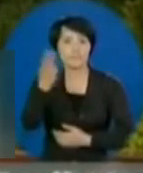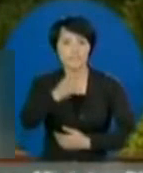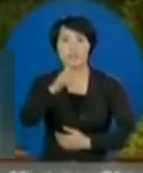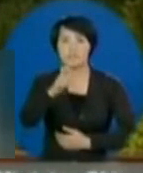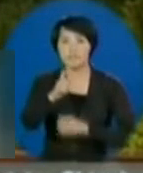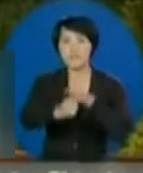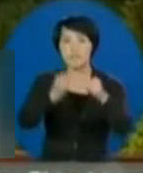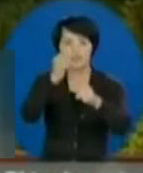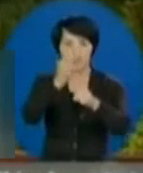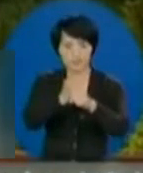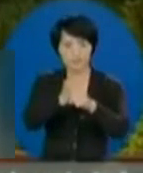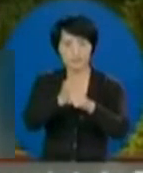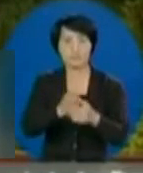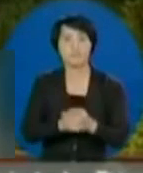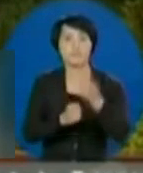2011년